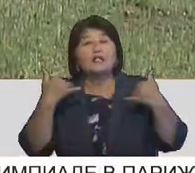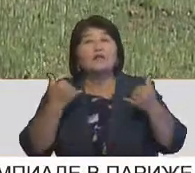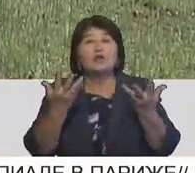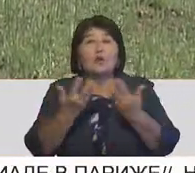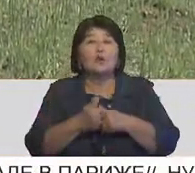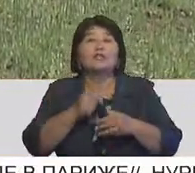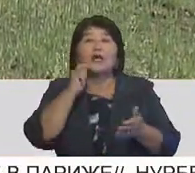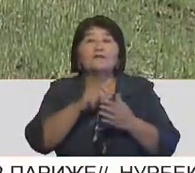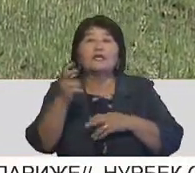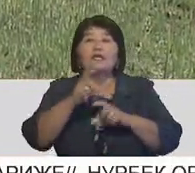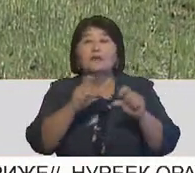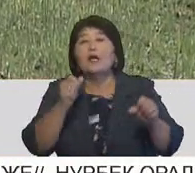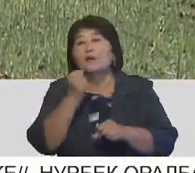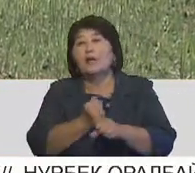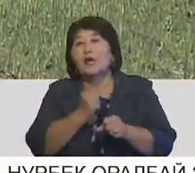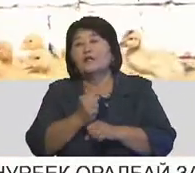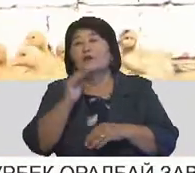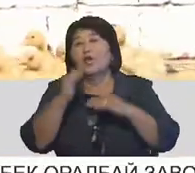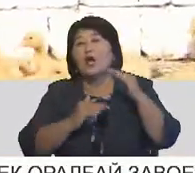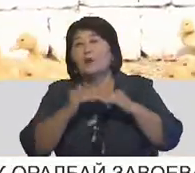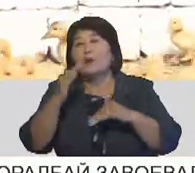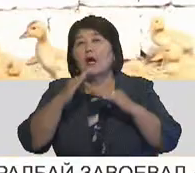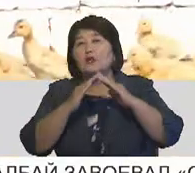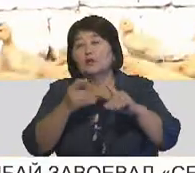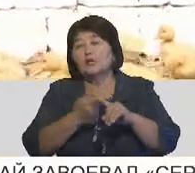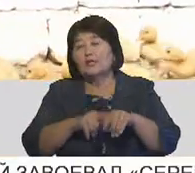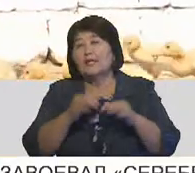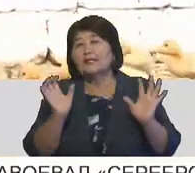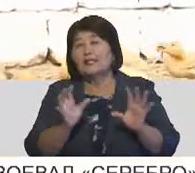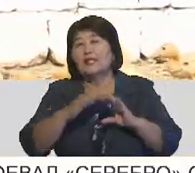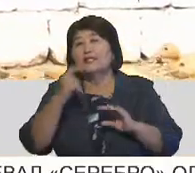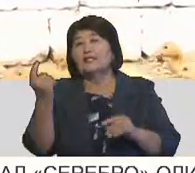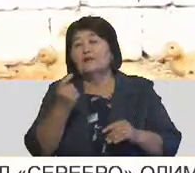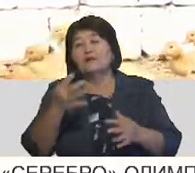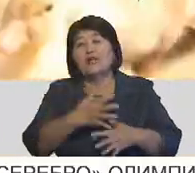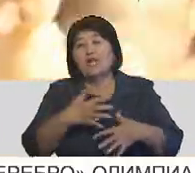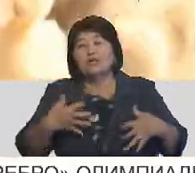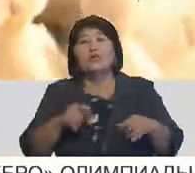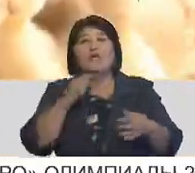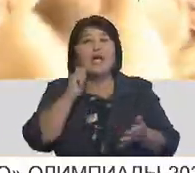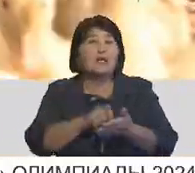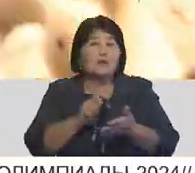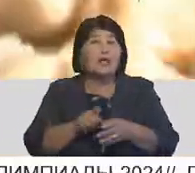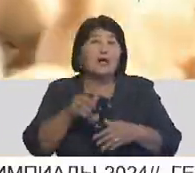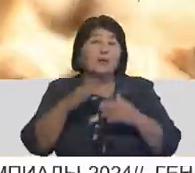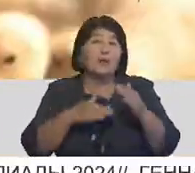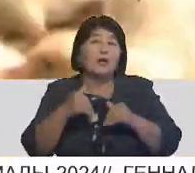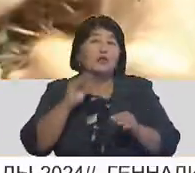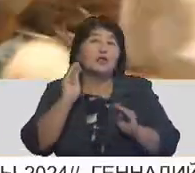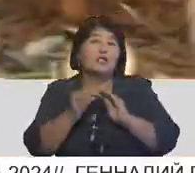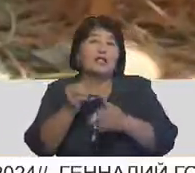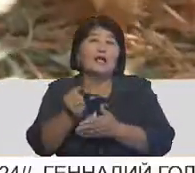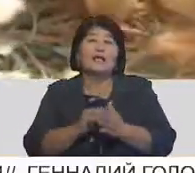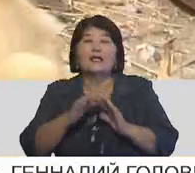и птицефабрики, производственные постройки и помещения для содержания сельскохозяйственных животных и птицы, постройки и сооружения для